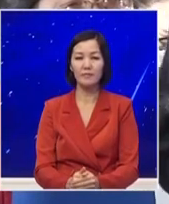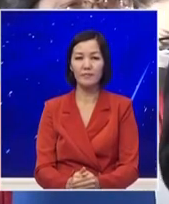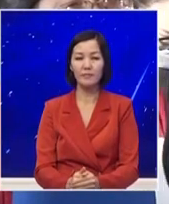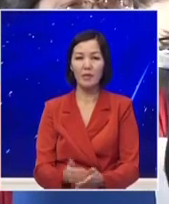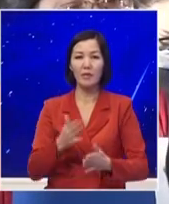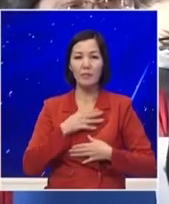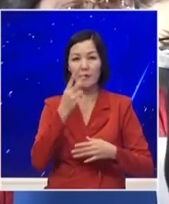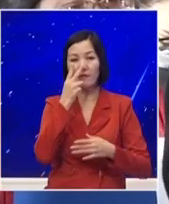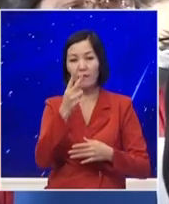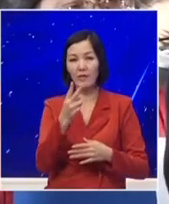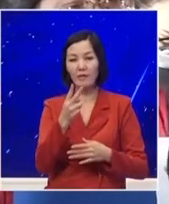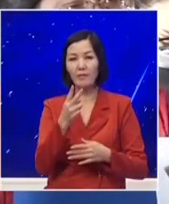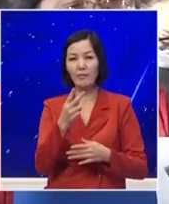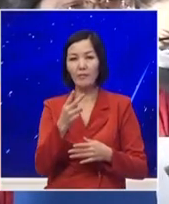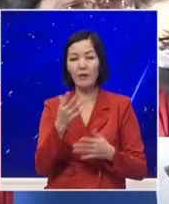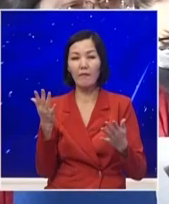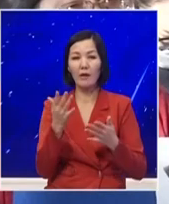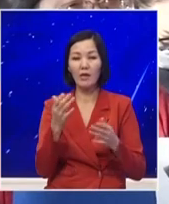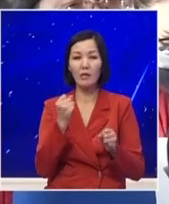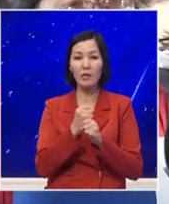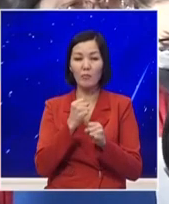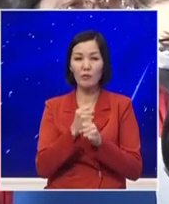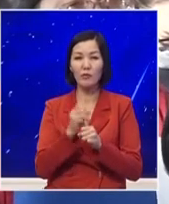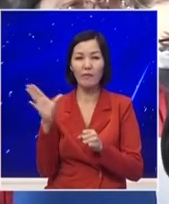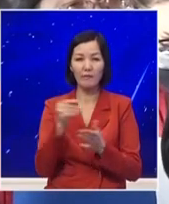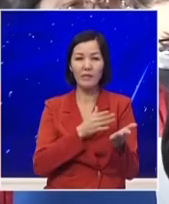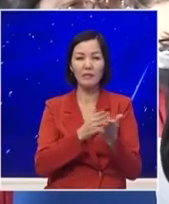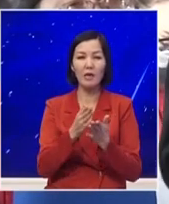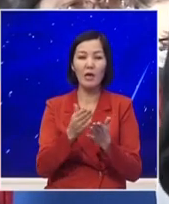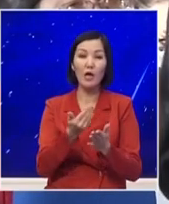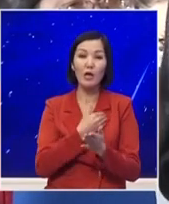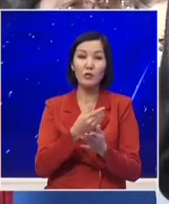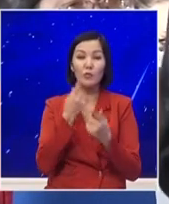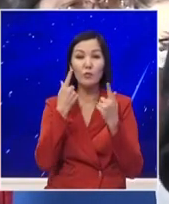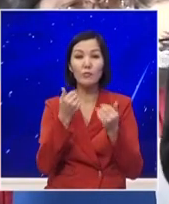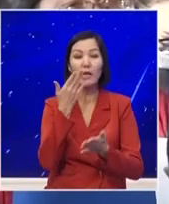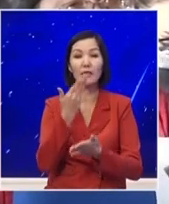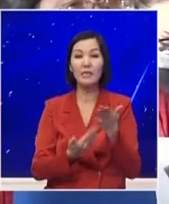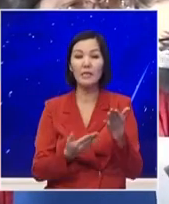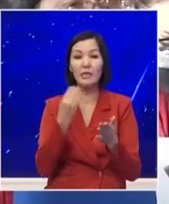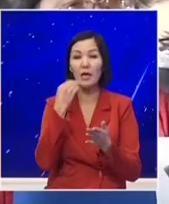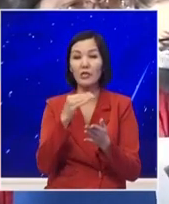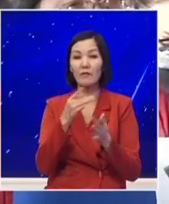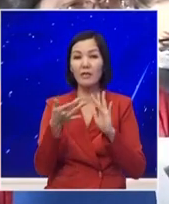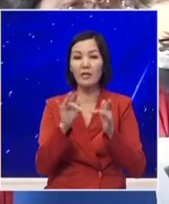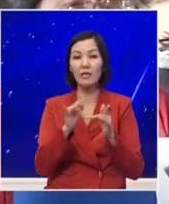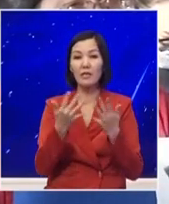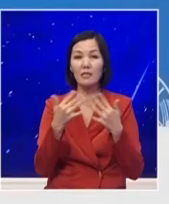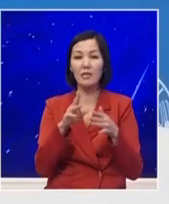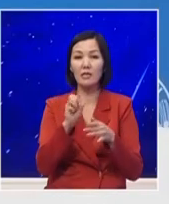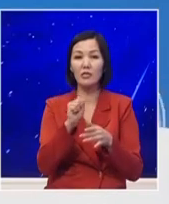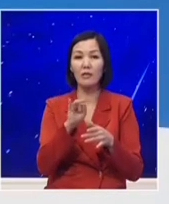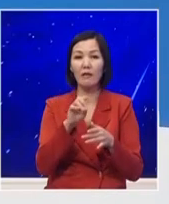Мы видим, как проделывается работа во всех сферах, но хотелось бы знать, когда мы сможем получить качественный интернет в селе